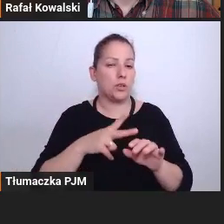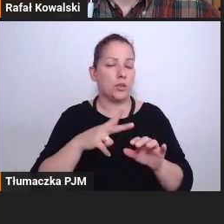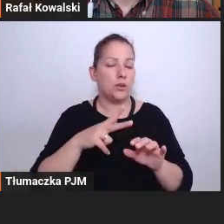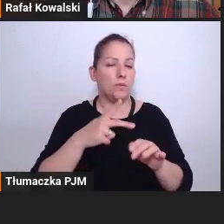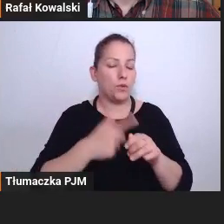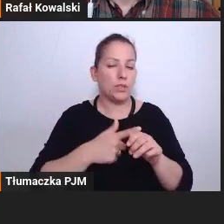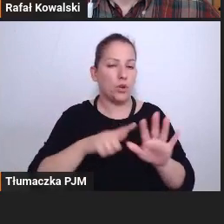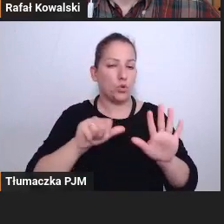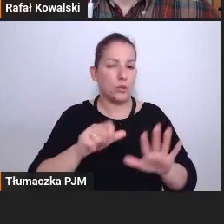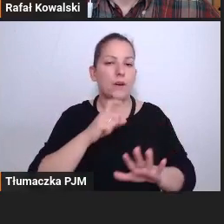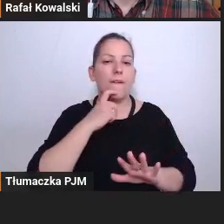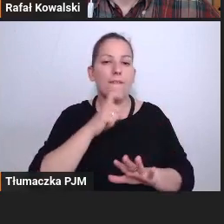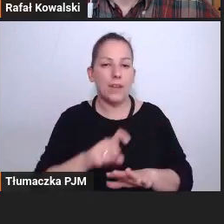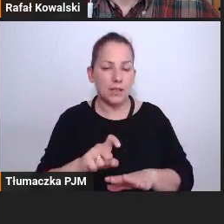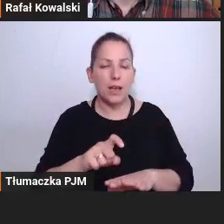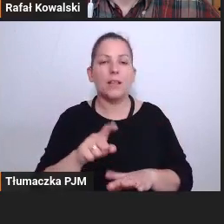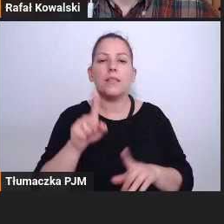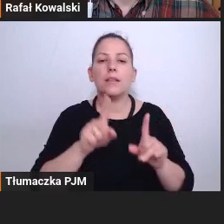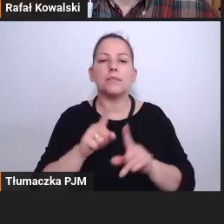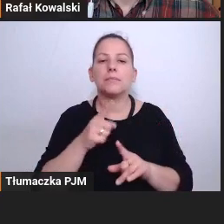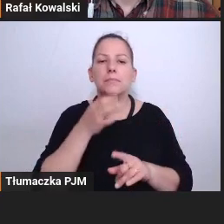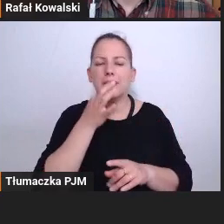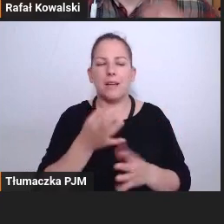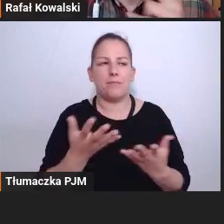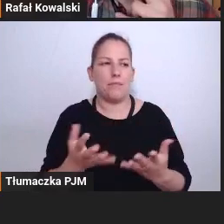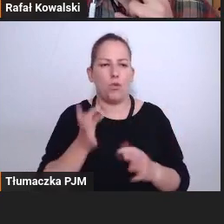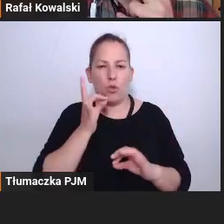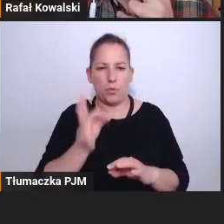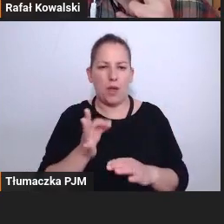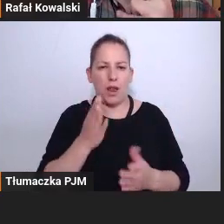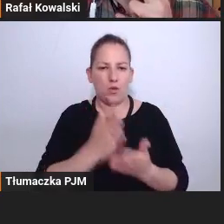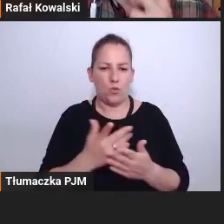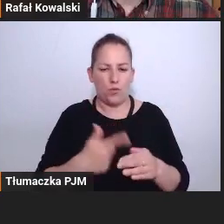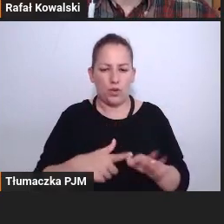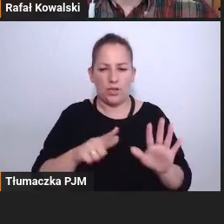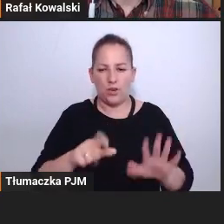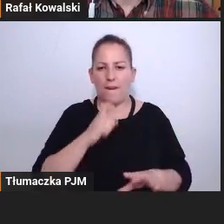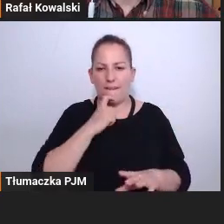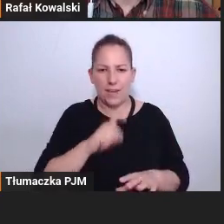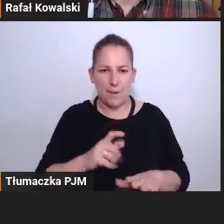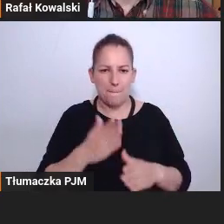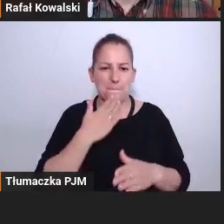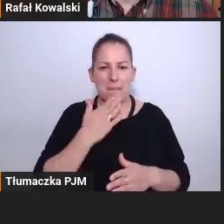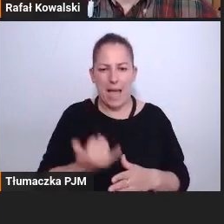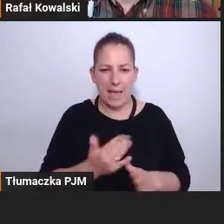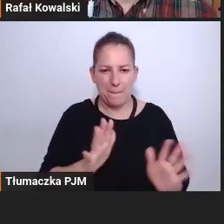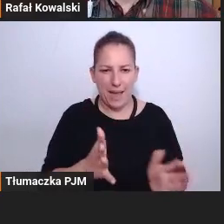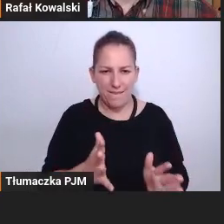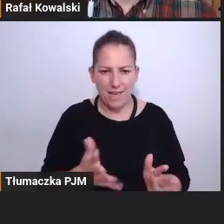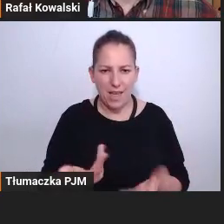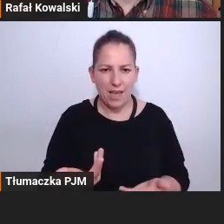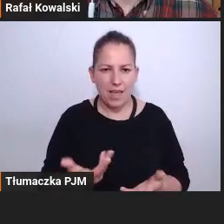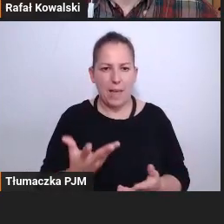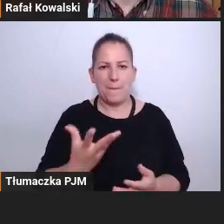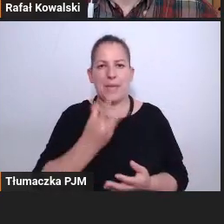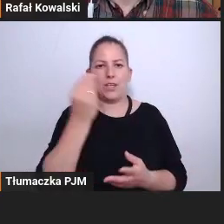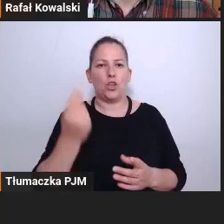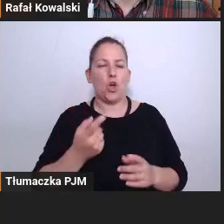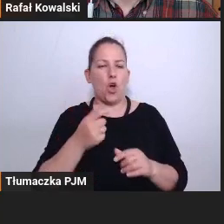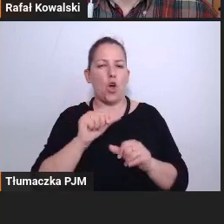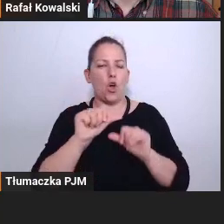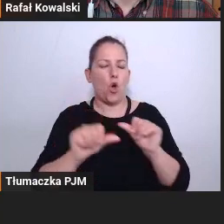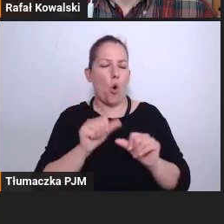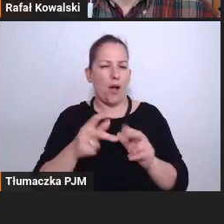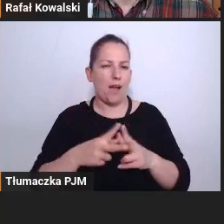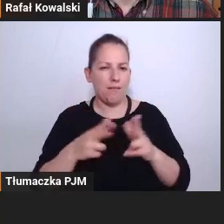tak pada często takie pytanie, no dobrze, no ale to już 26 kwietnia, to prawie maj, no a to jest 5 dni w roku kalendarzowym,